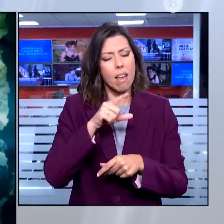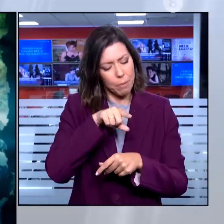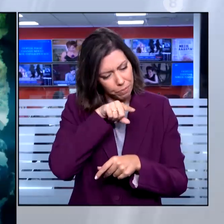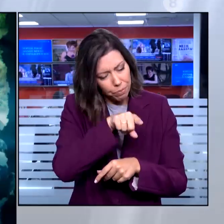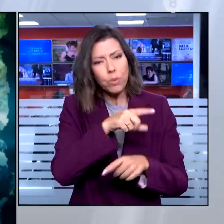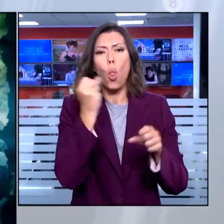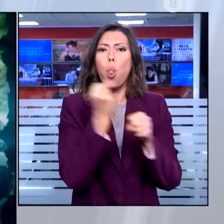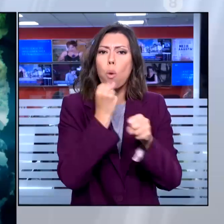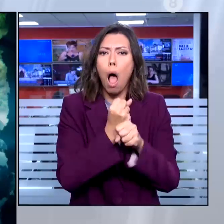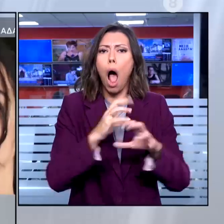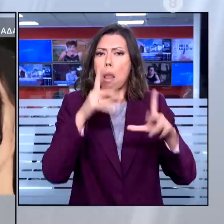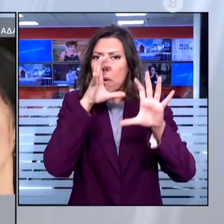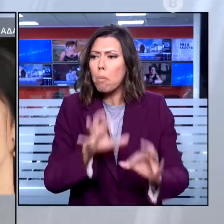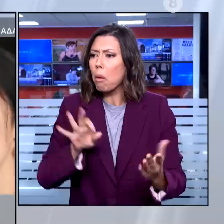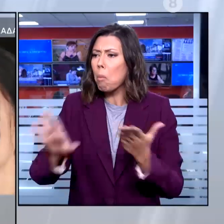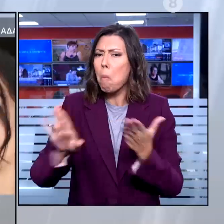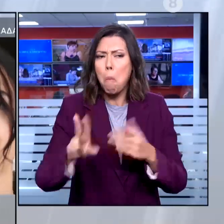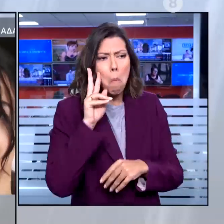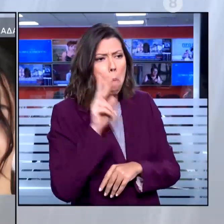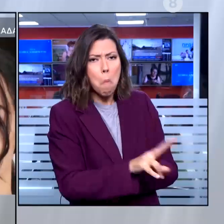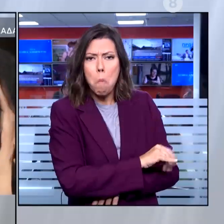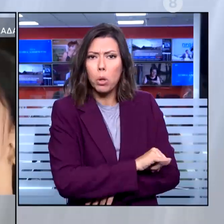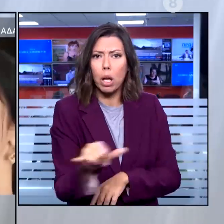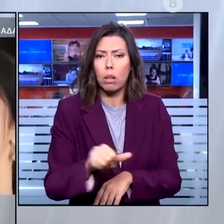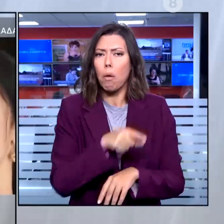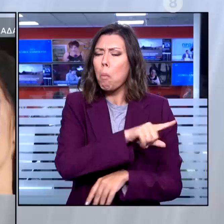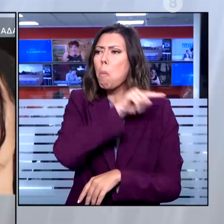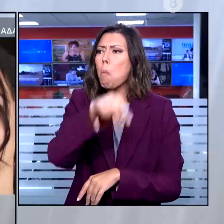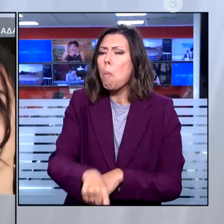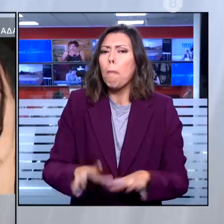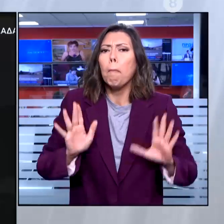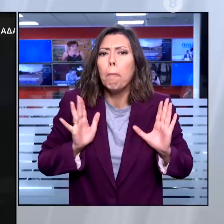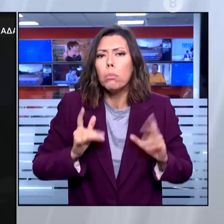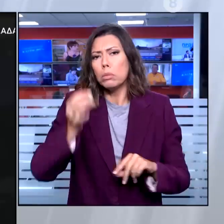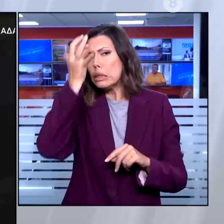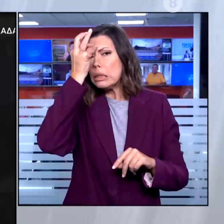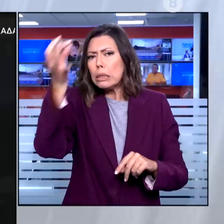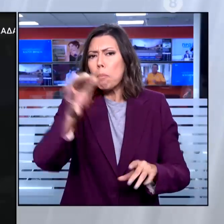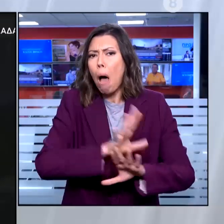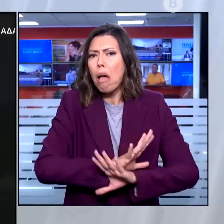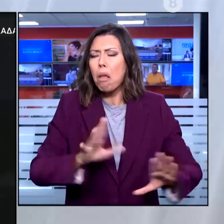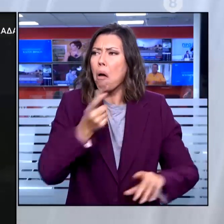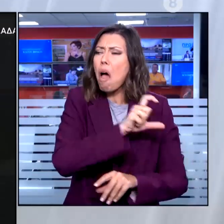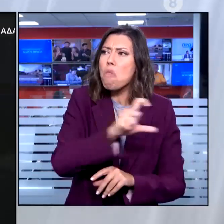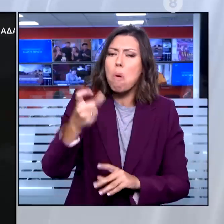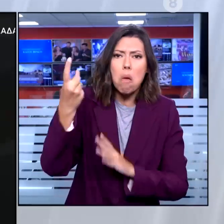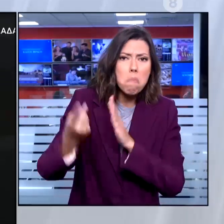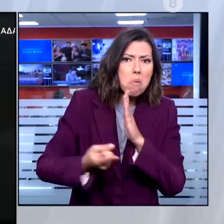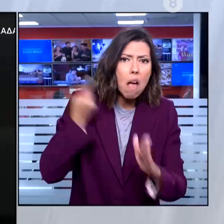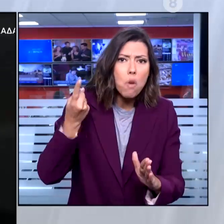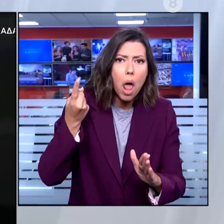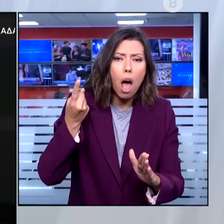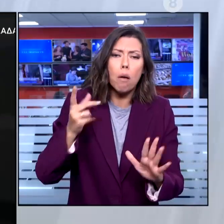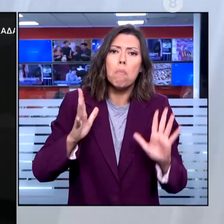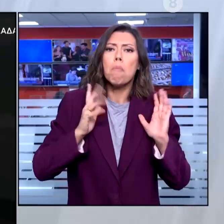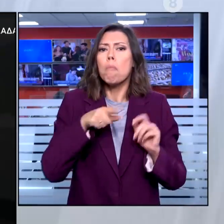λίγοι είναι αυτοί που τον θυμούνται. Ερχόταν πάρα πολύ σπάνια, σχεδόν ποτέ, μια φορά τη βδομάδα.